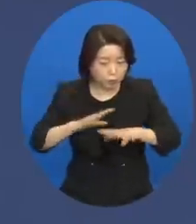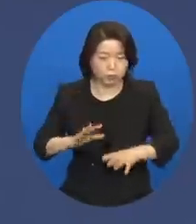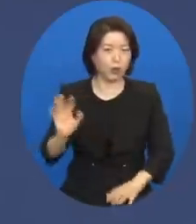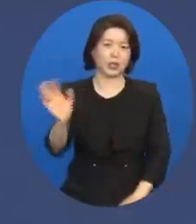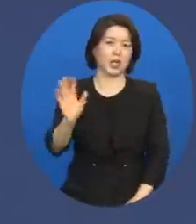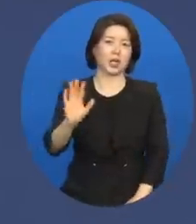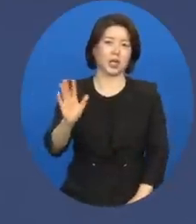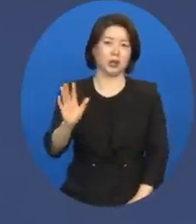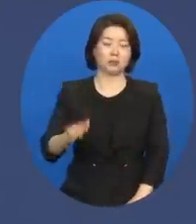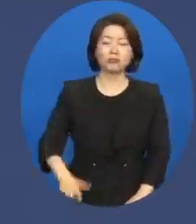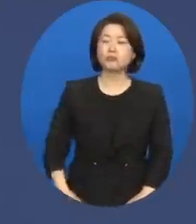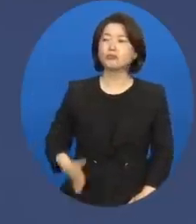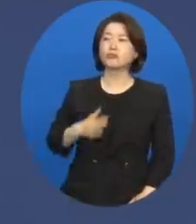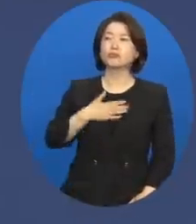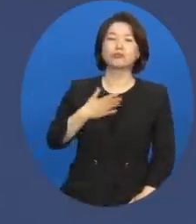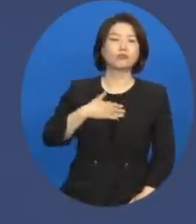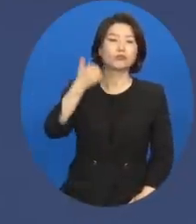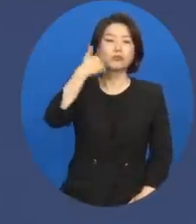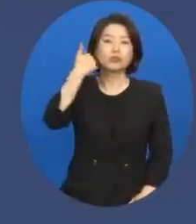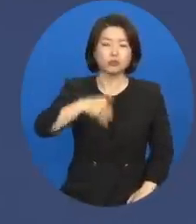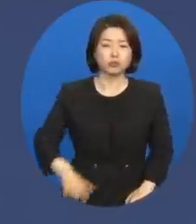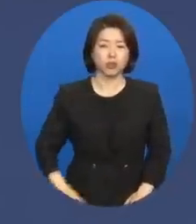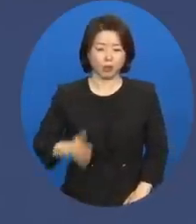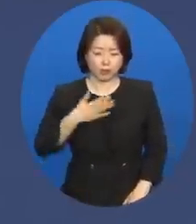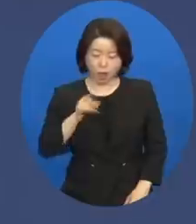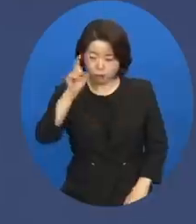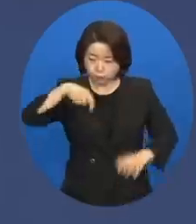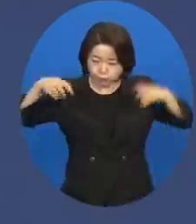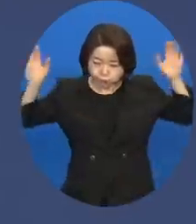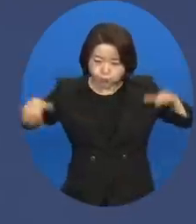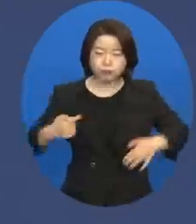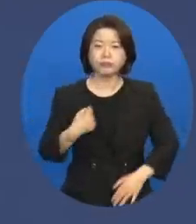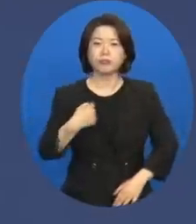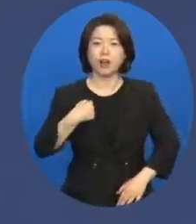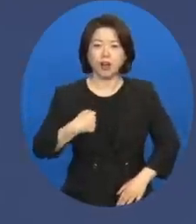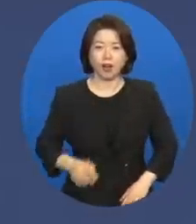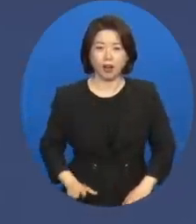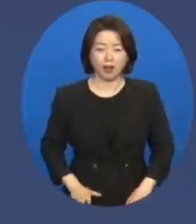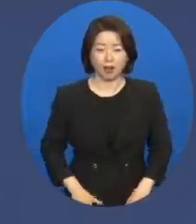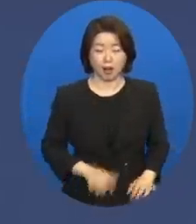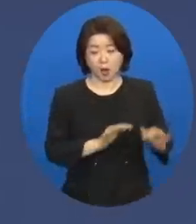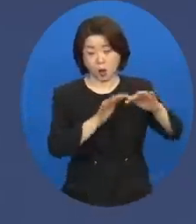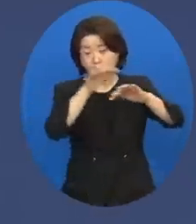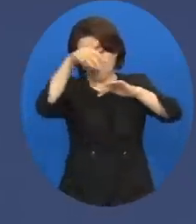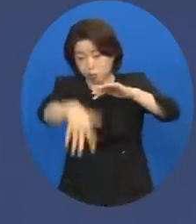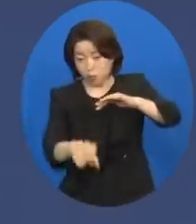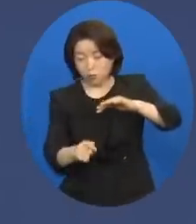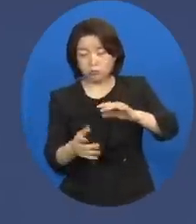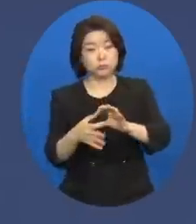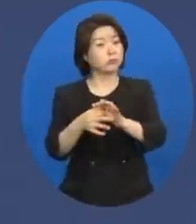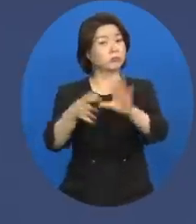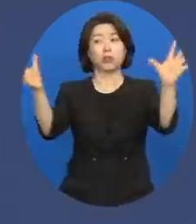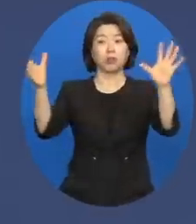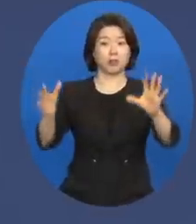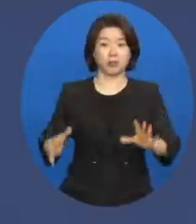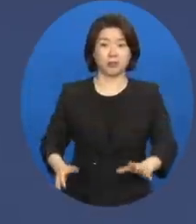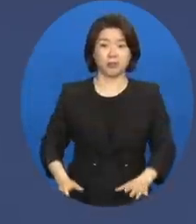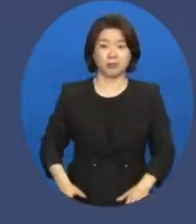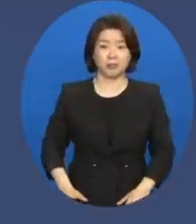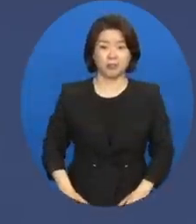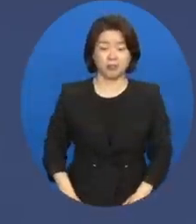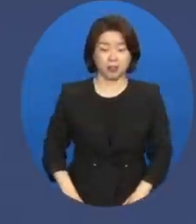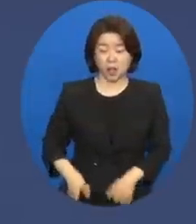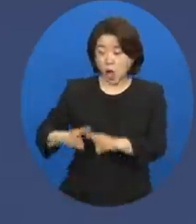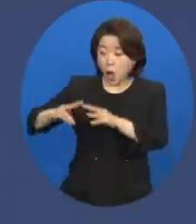겁니다. 내가 누군데? 내가 독수리인데 폭포? 무슨 상관이야 그게?